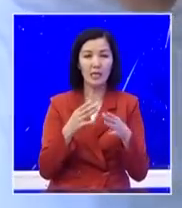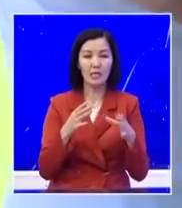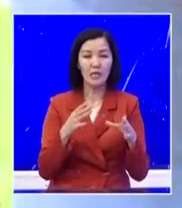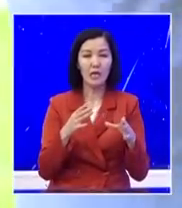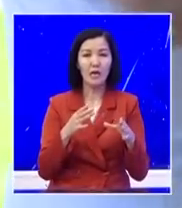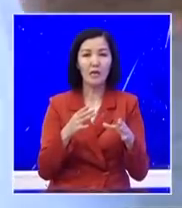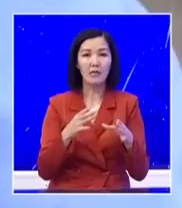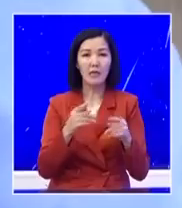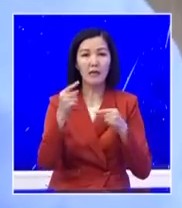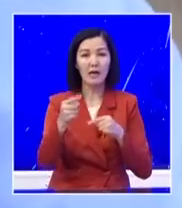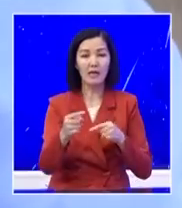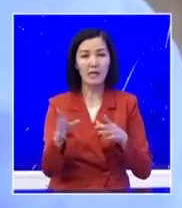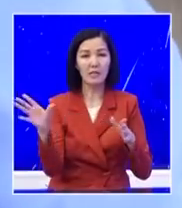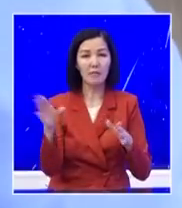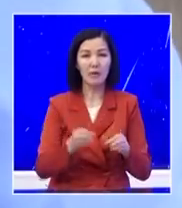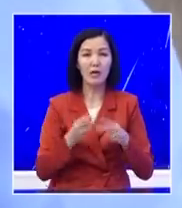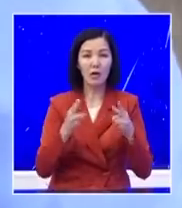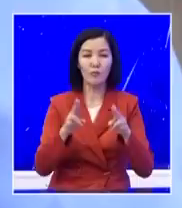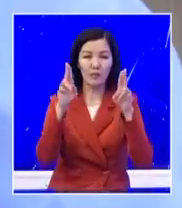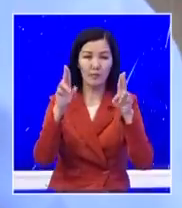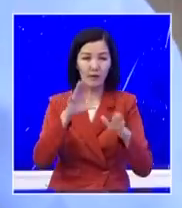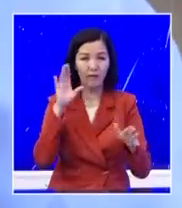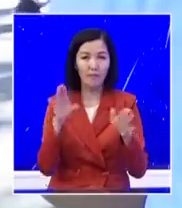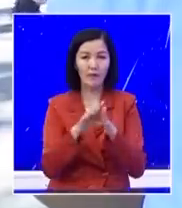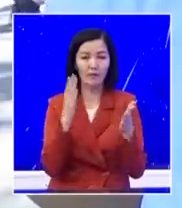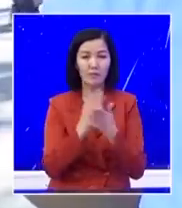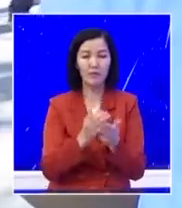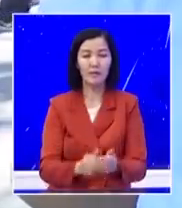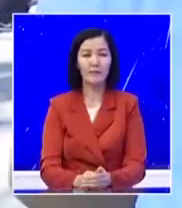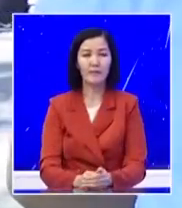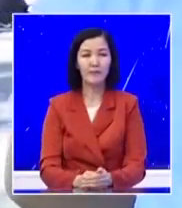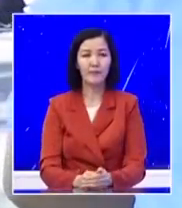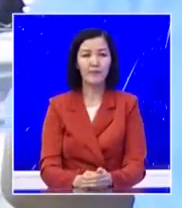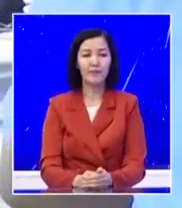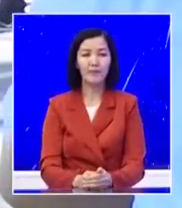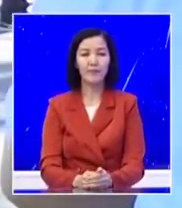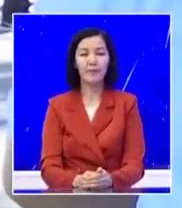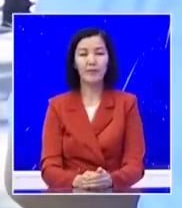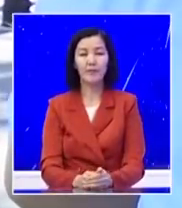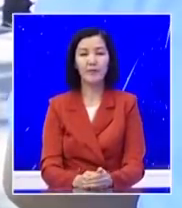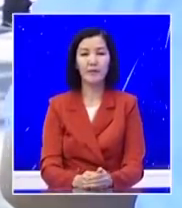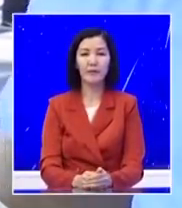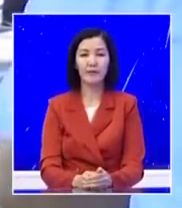да ара қашықтық, барлық қауіпсіздік ережесі қатаң сақталады. Тренировка обязательно в порядке